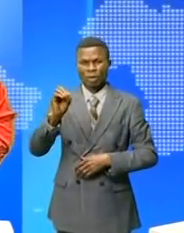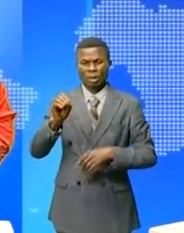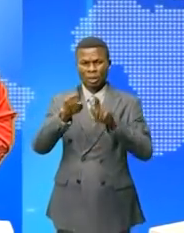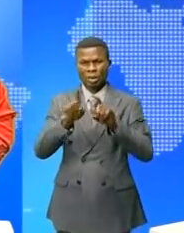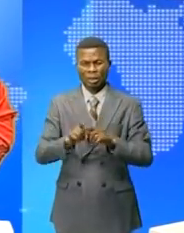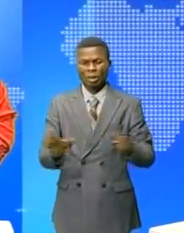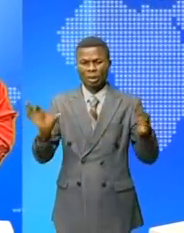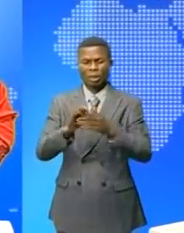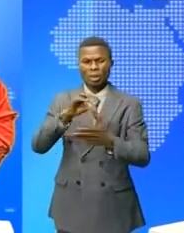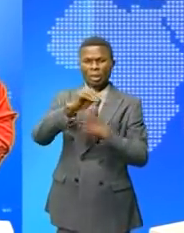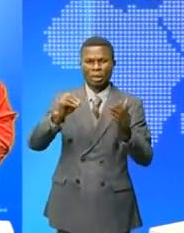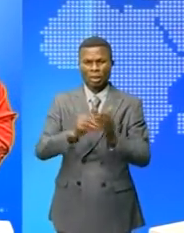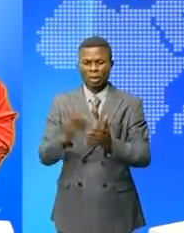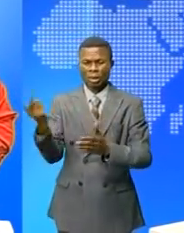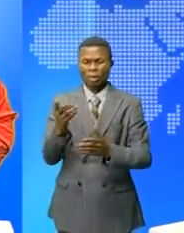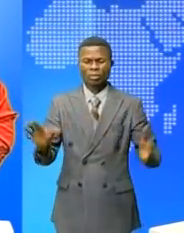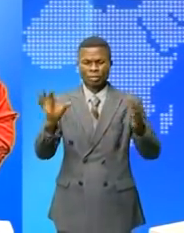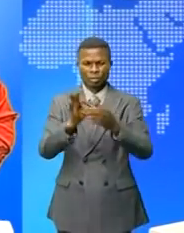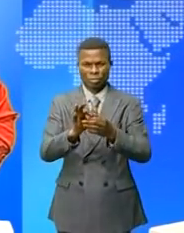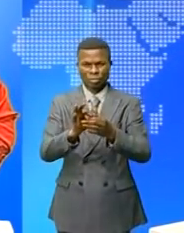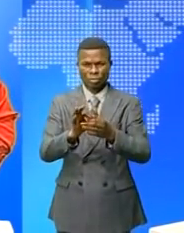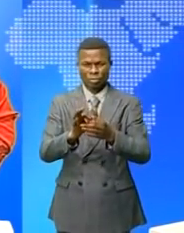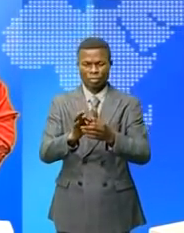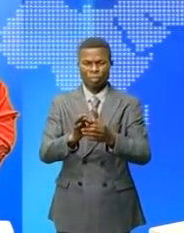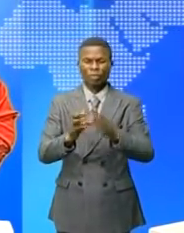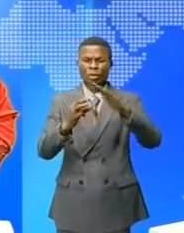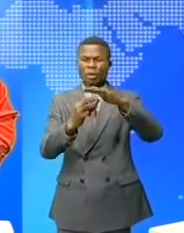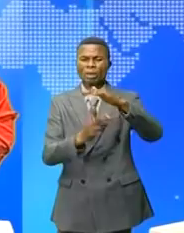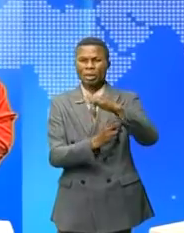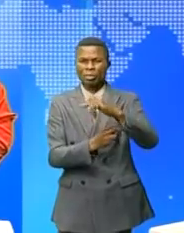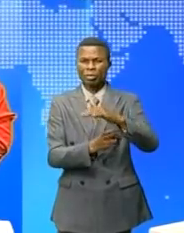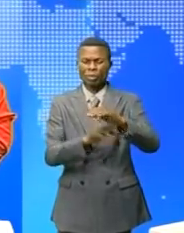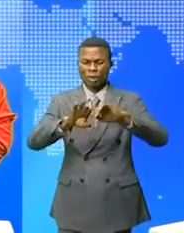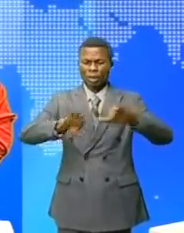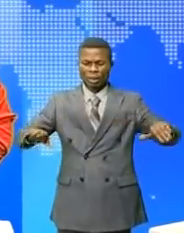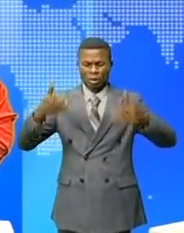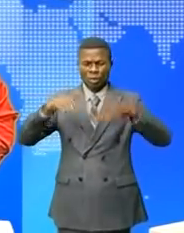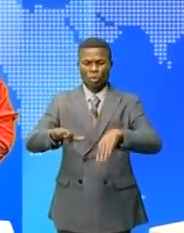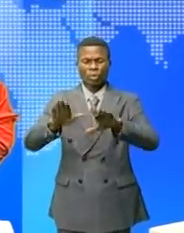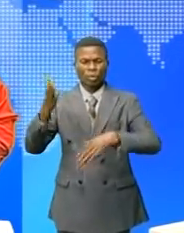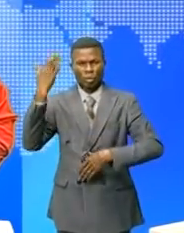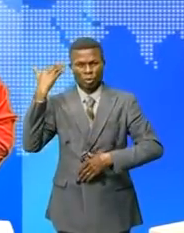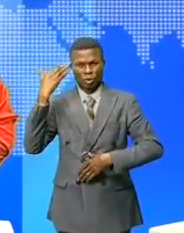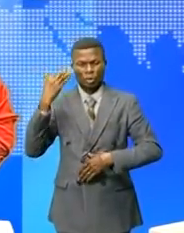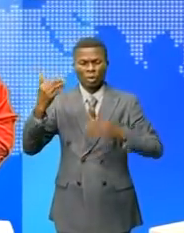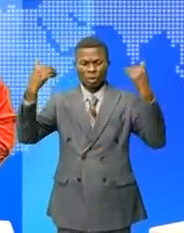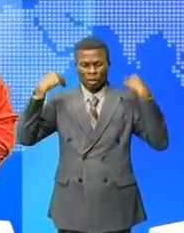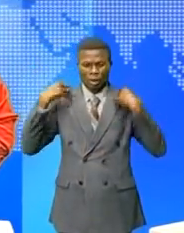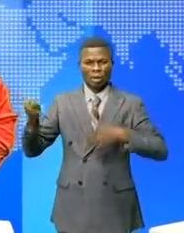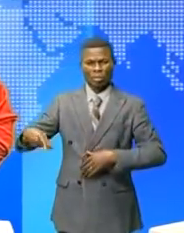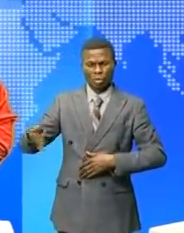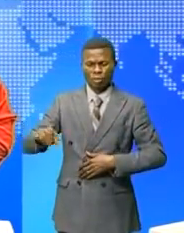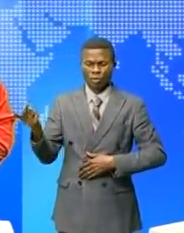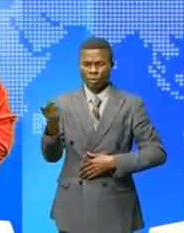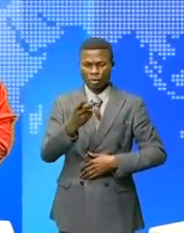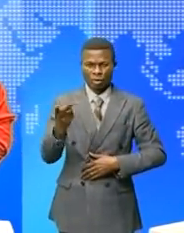en centrafrique sont désormais unis par les jumelles âge de deux villes séparées par la rivière oubangui deux autorités municipales des provinces